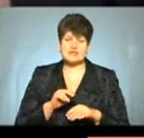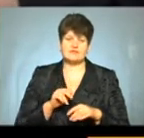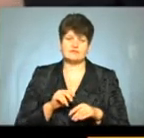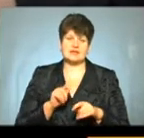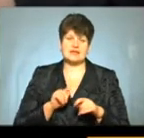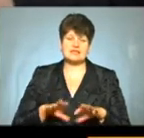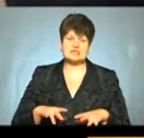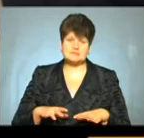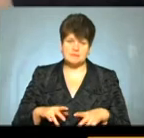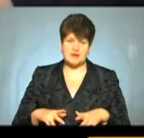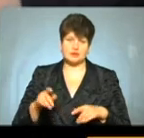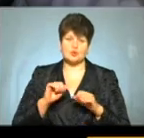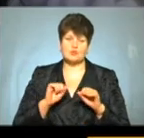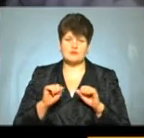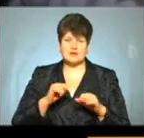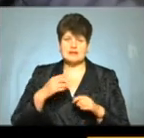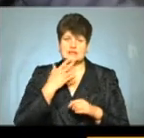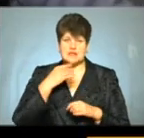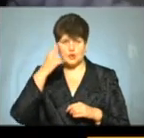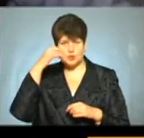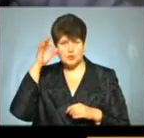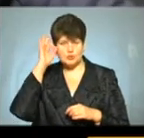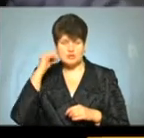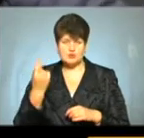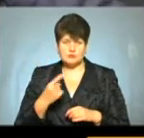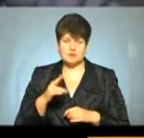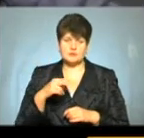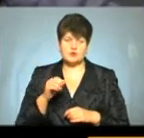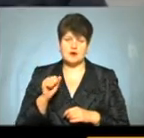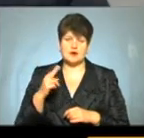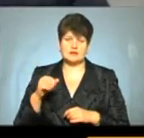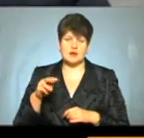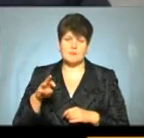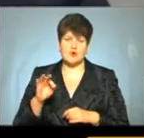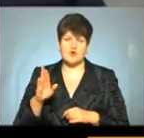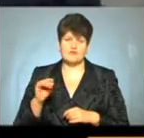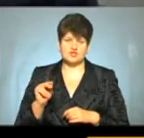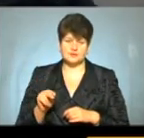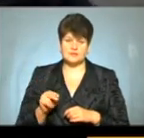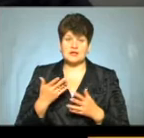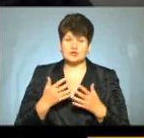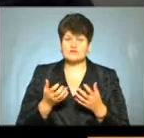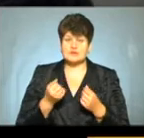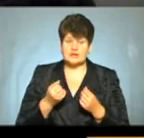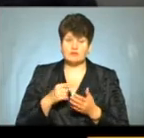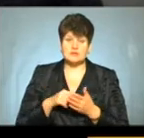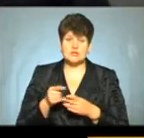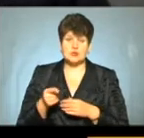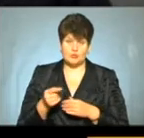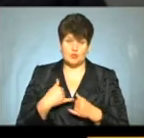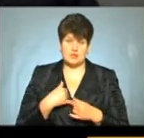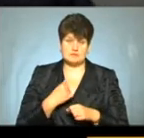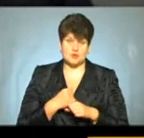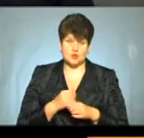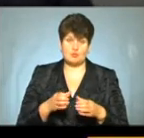управління превентивної діяльності Національної поліції в області Дмитро Адамович. Якщо ж брати по місту Тернополі, де в нас працює мобільна